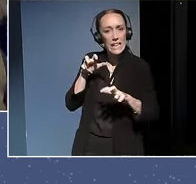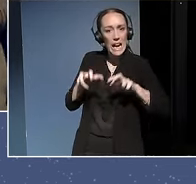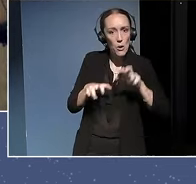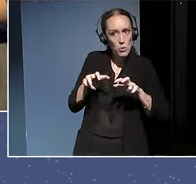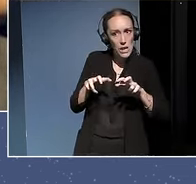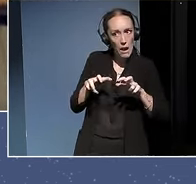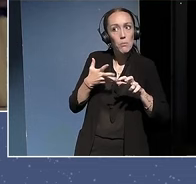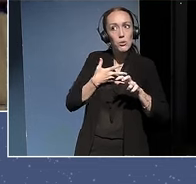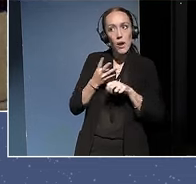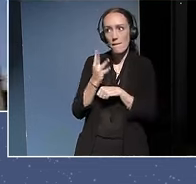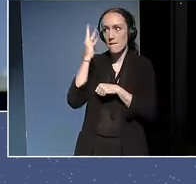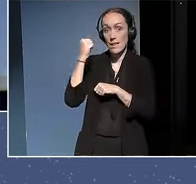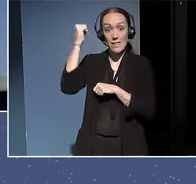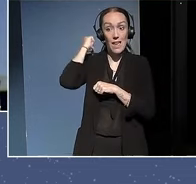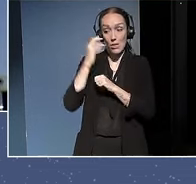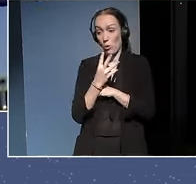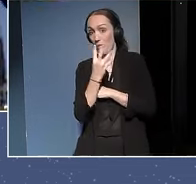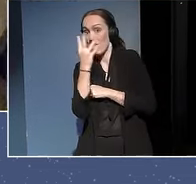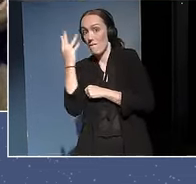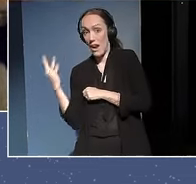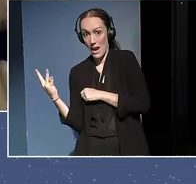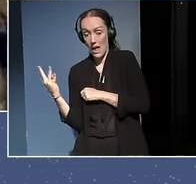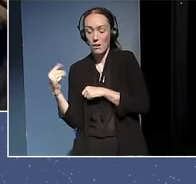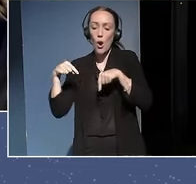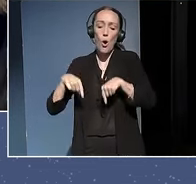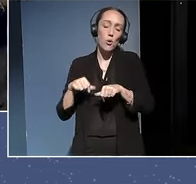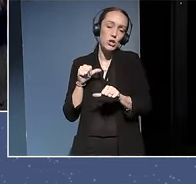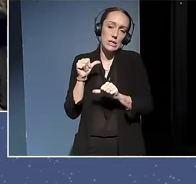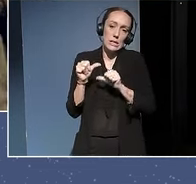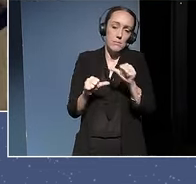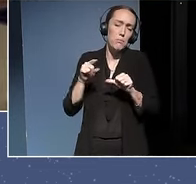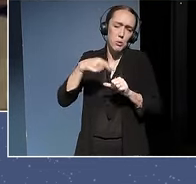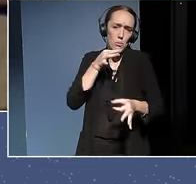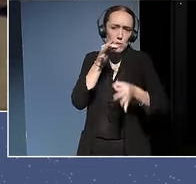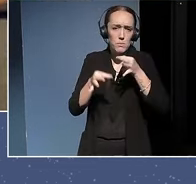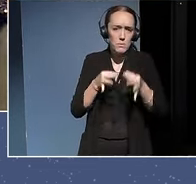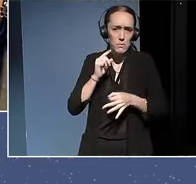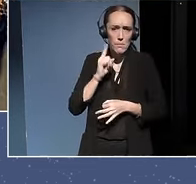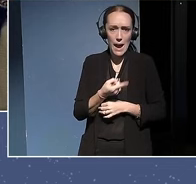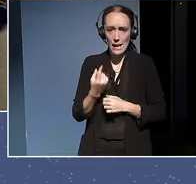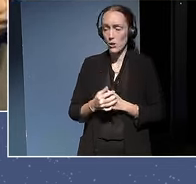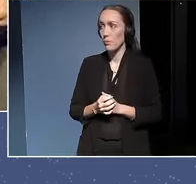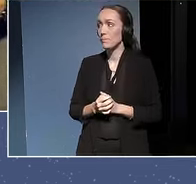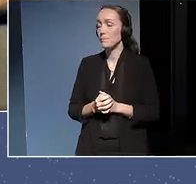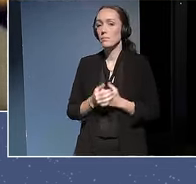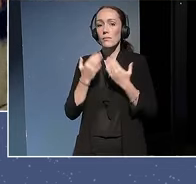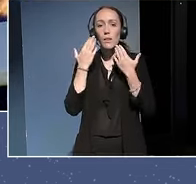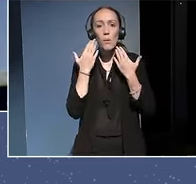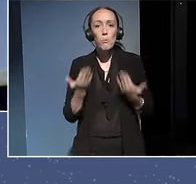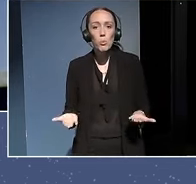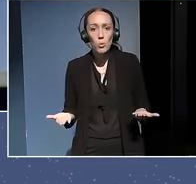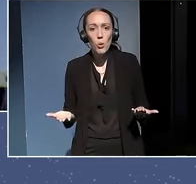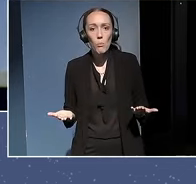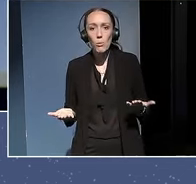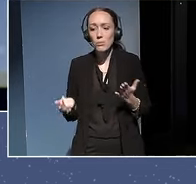sulla schiena oggi le cose sono un pochino cambiate ma questo ci arriveremo Purtroppo però come vi dicevo i